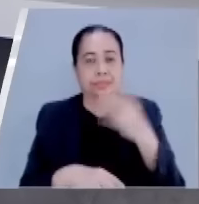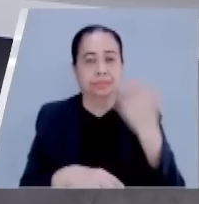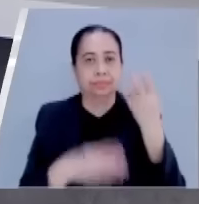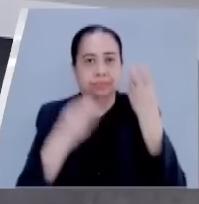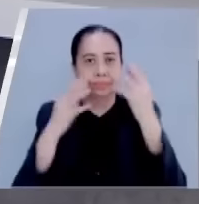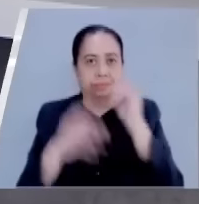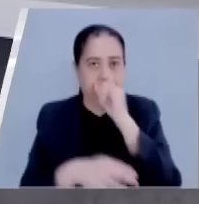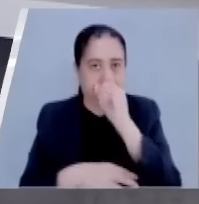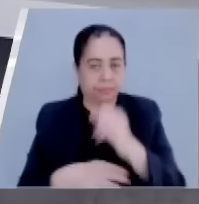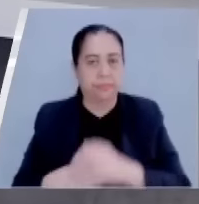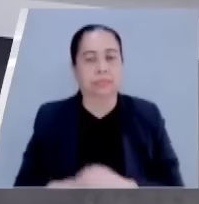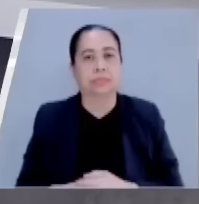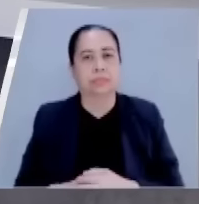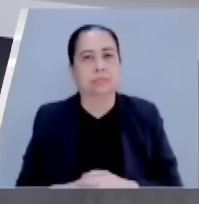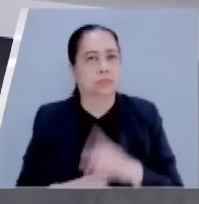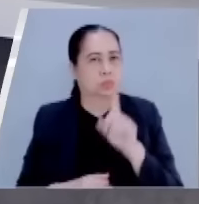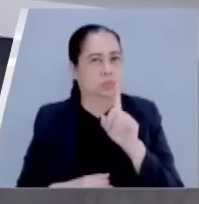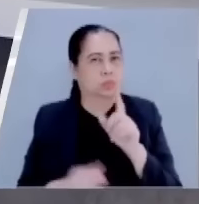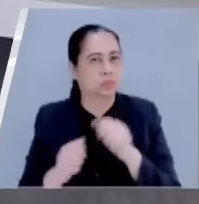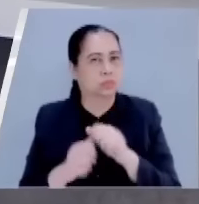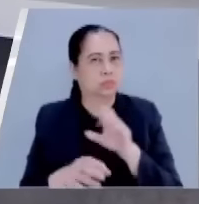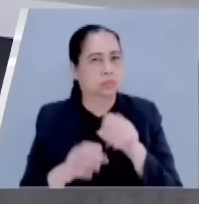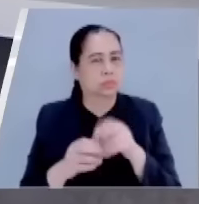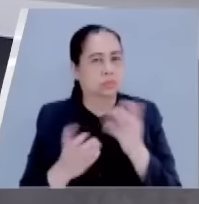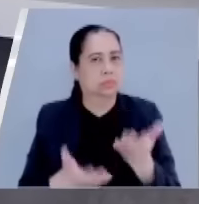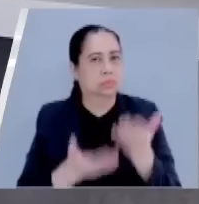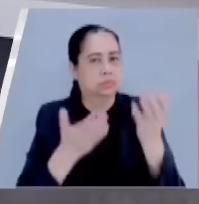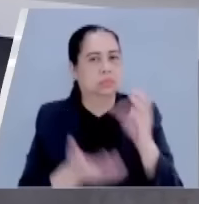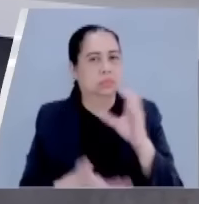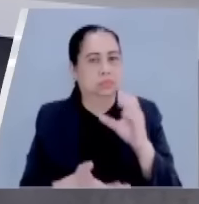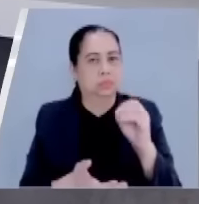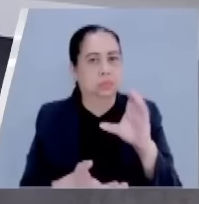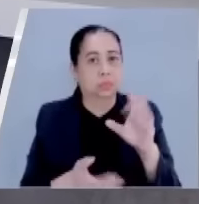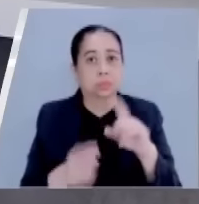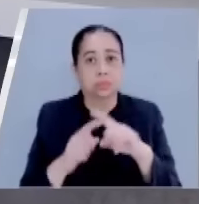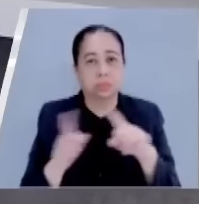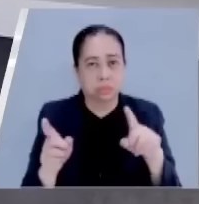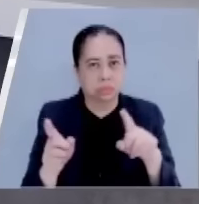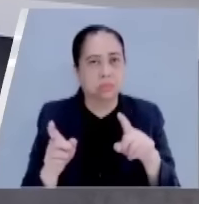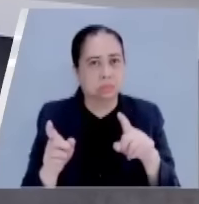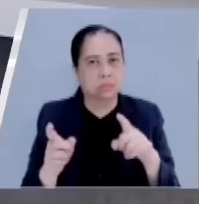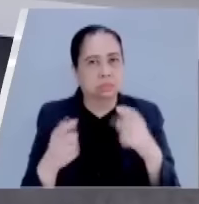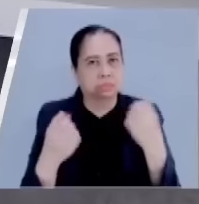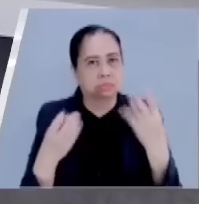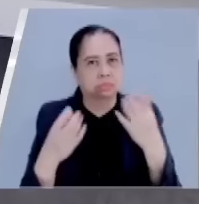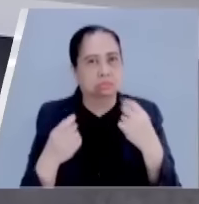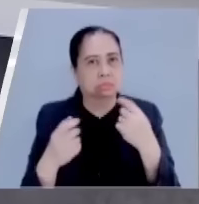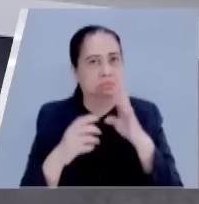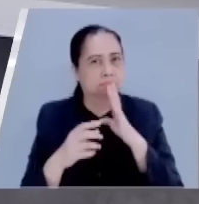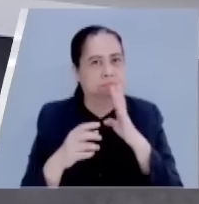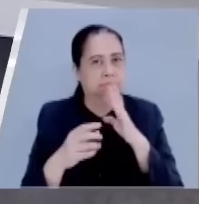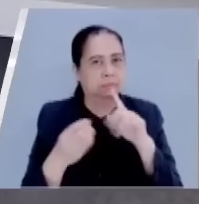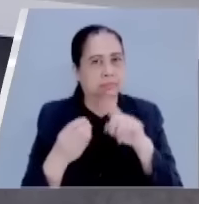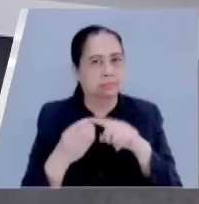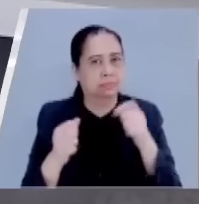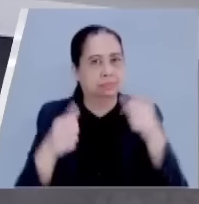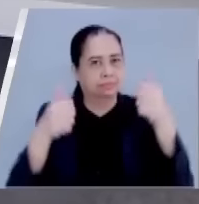Moreno. Isa pa lang sa kanila ang naghain ng kandidatura pero malaman na ang mga pahayag ng isa sa social